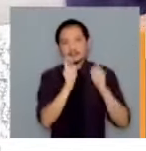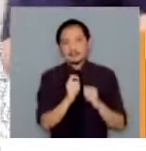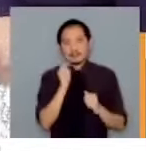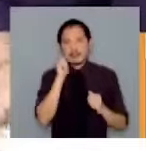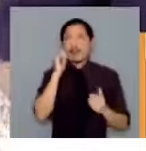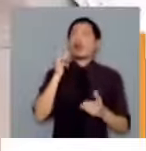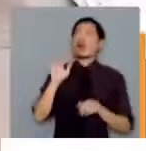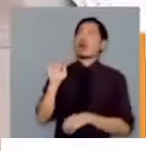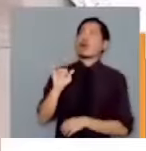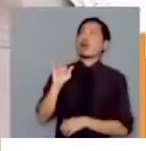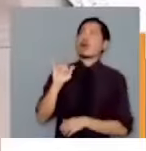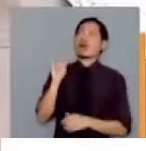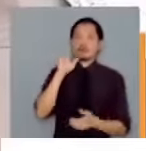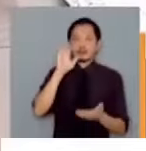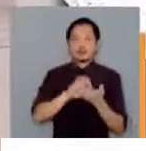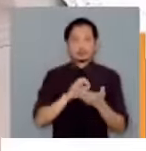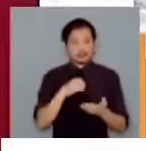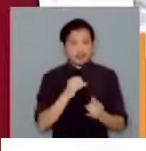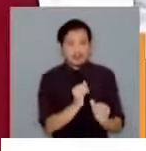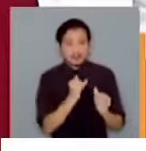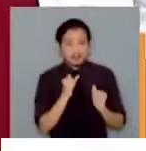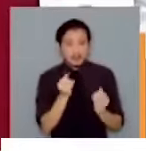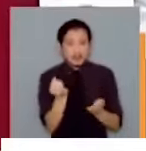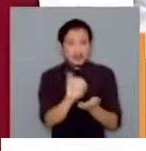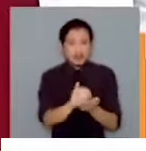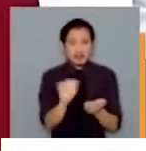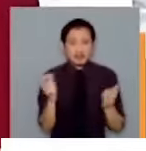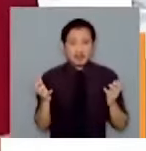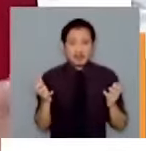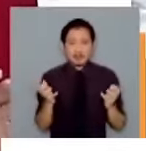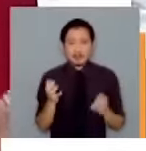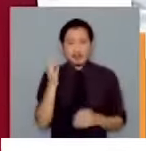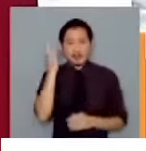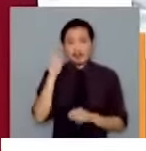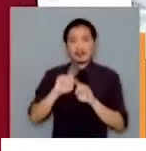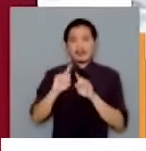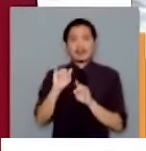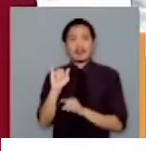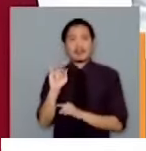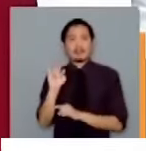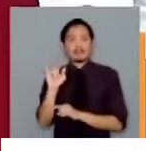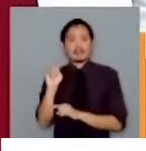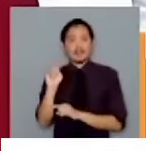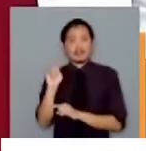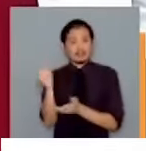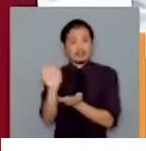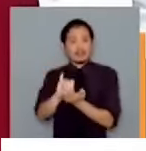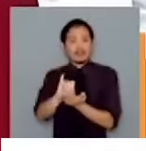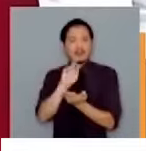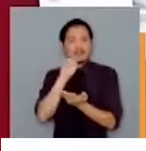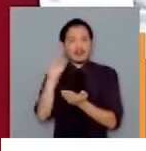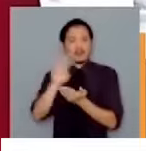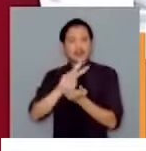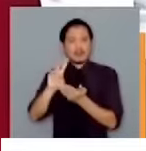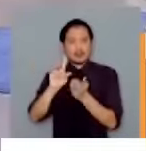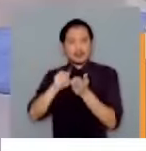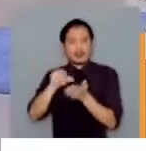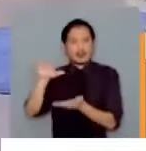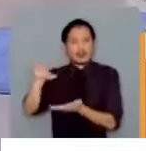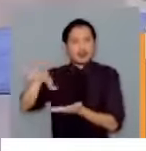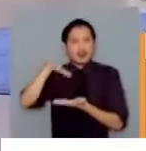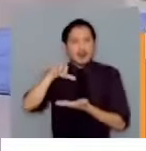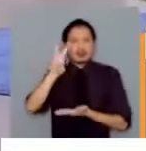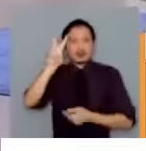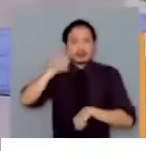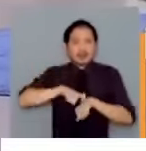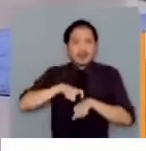ako mag-invest. Yes, naaakit ang marami kasi yung investment, no, doble raw ang pera. Ilang linggo pa lang o kaya ilang buwan, no? Tapos ano bang